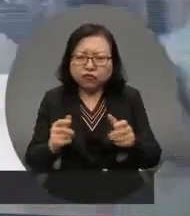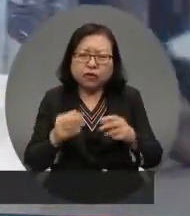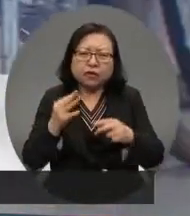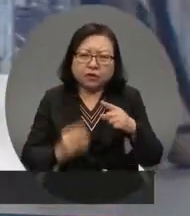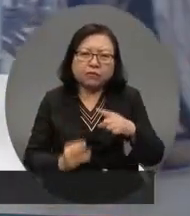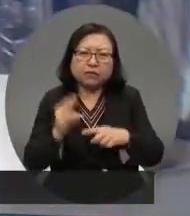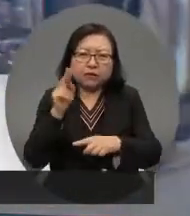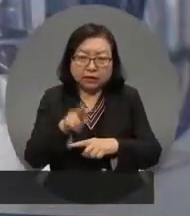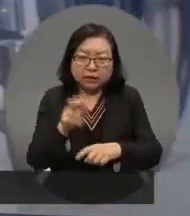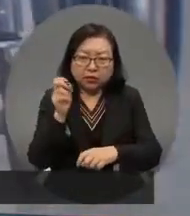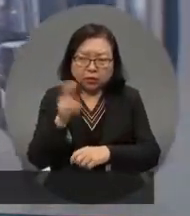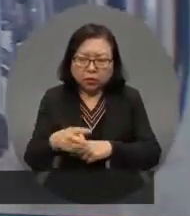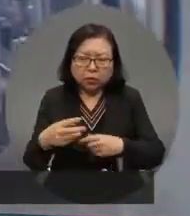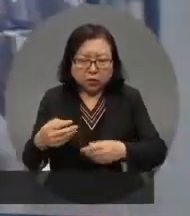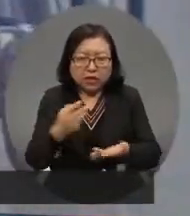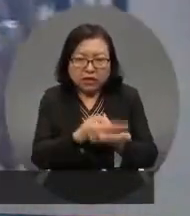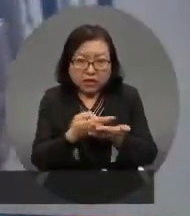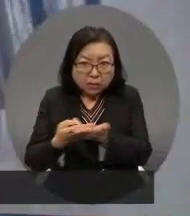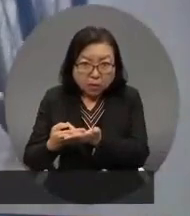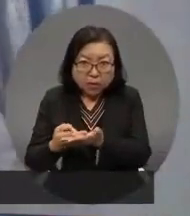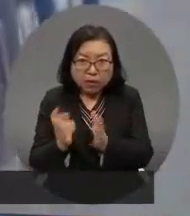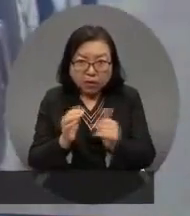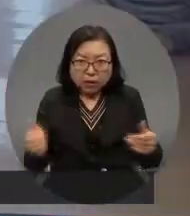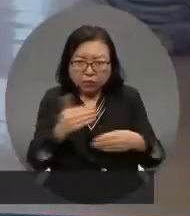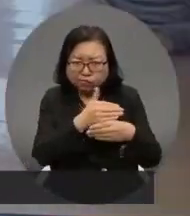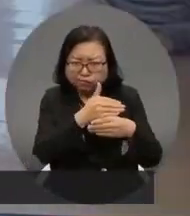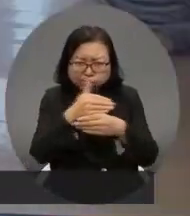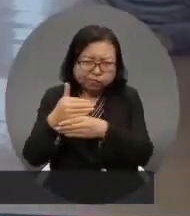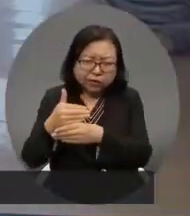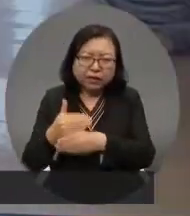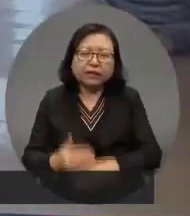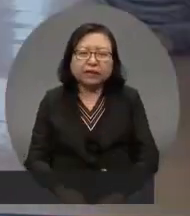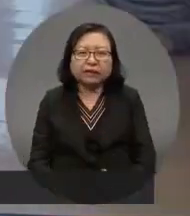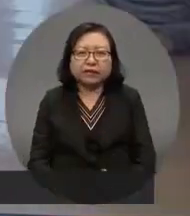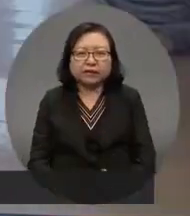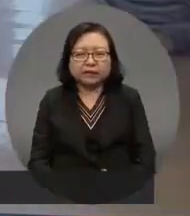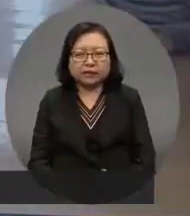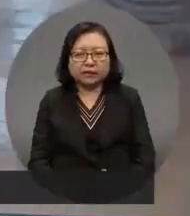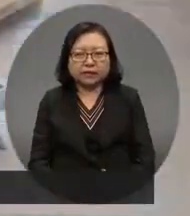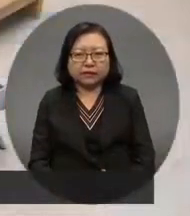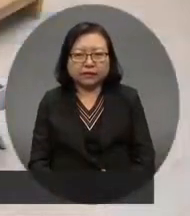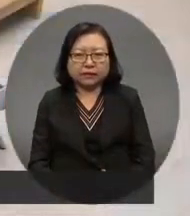입원병동 폐쇄도 잇따르고 있습니다. 김은초 기자가 보도합니다.